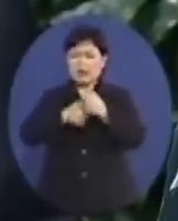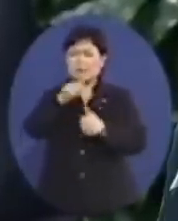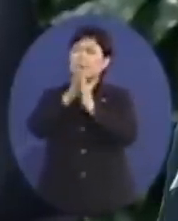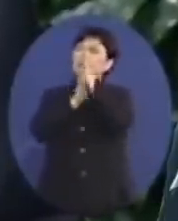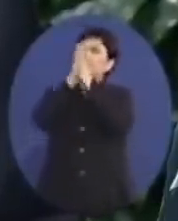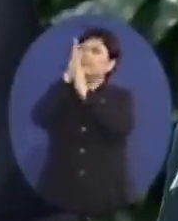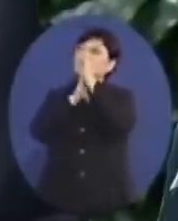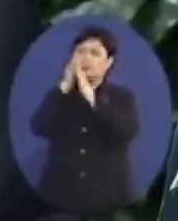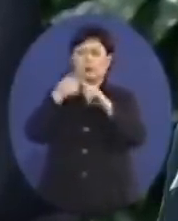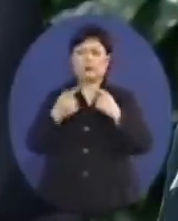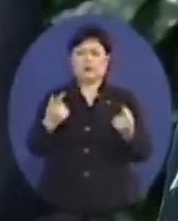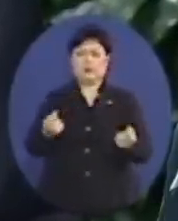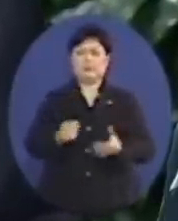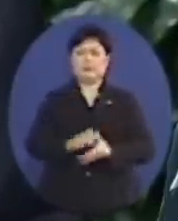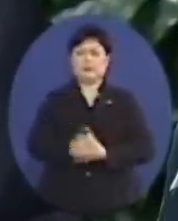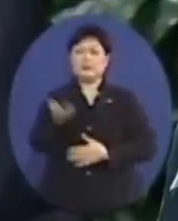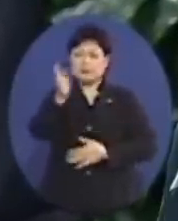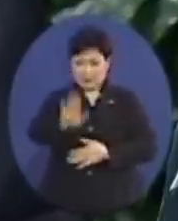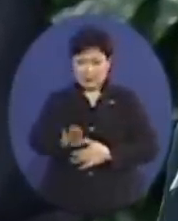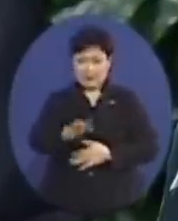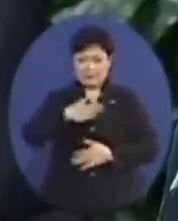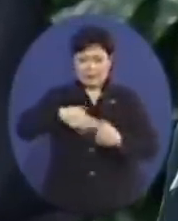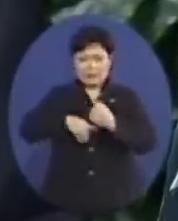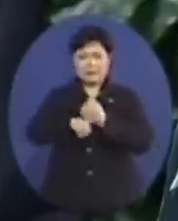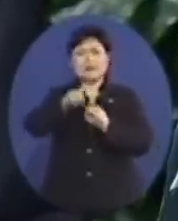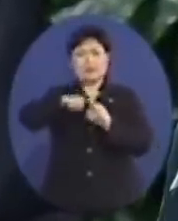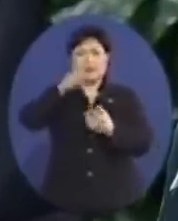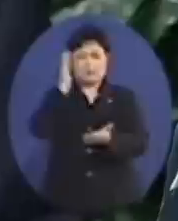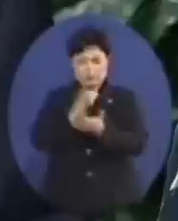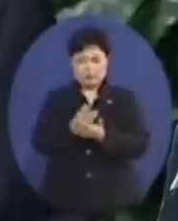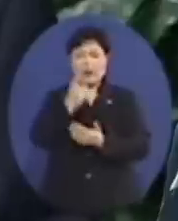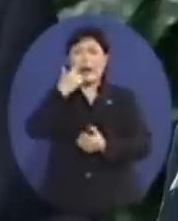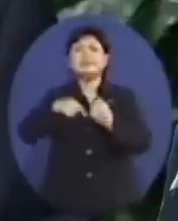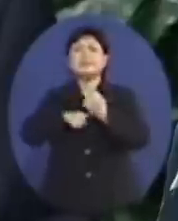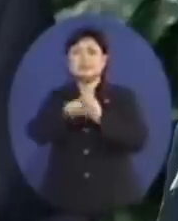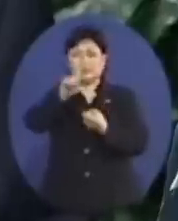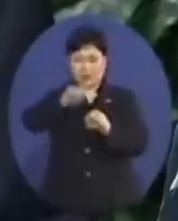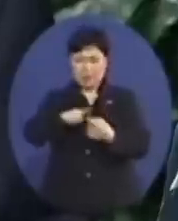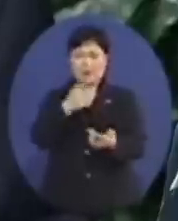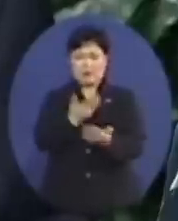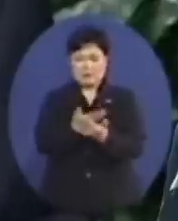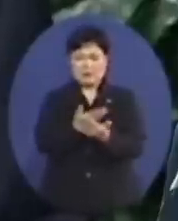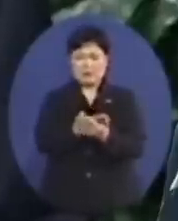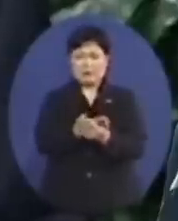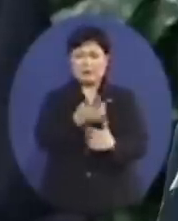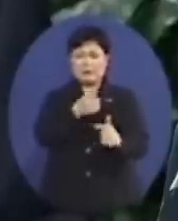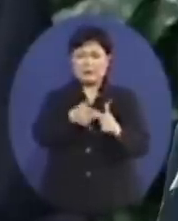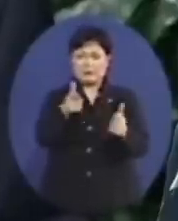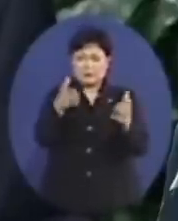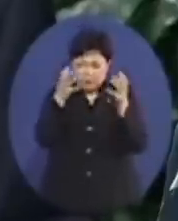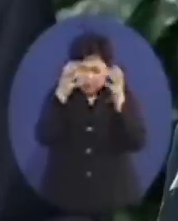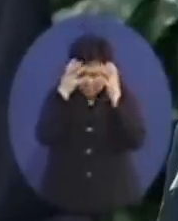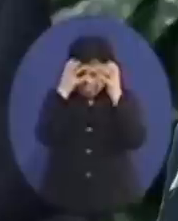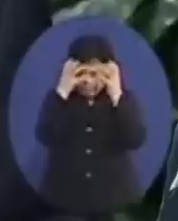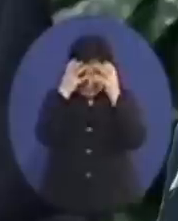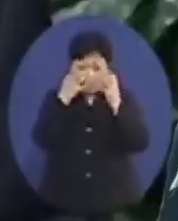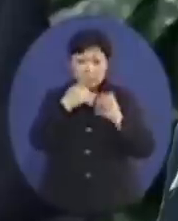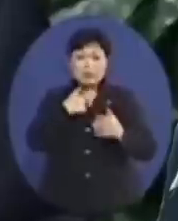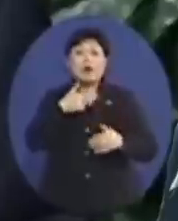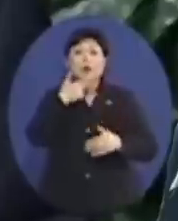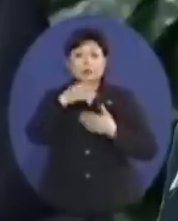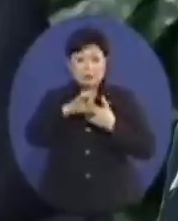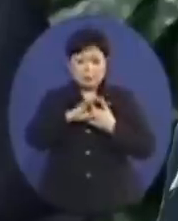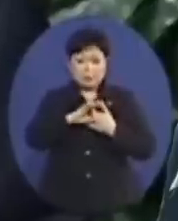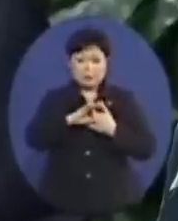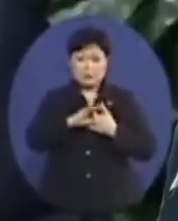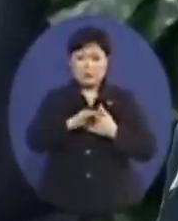사정했습니다. 그러나 내 뜻대로 마옵시고 아버지 뜻대로 하시옵소서. 예수님이 고난 안 걸머지면 여러분과 나는 우리 죄 때문에